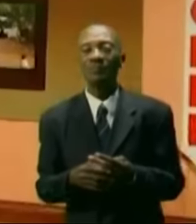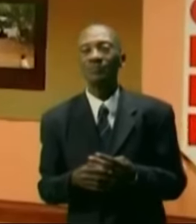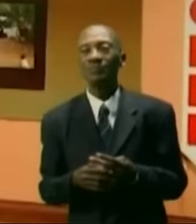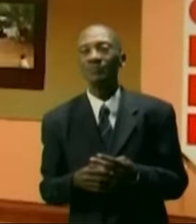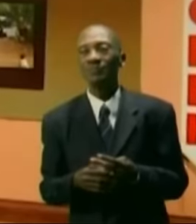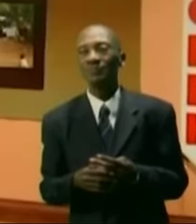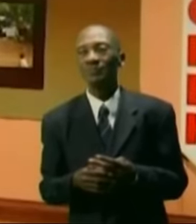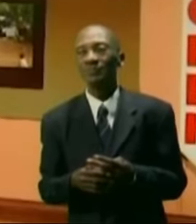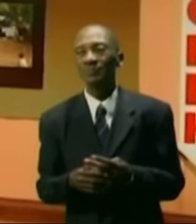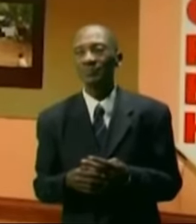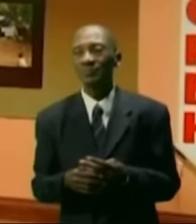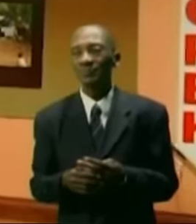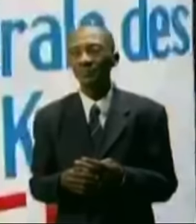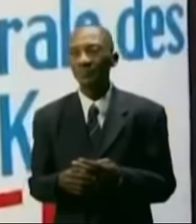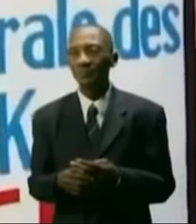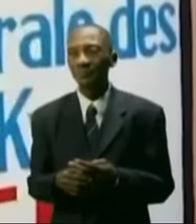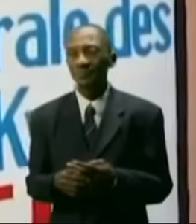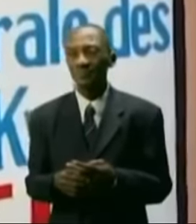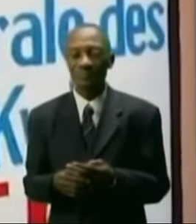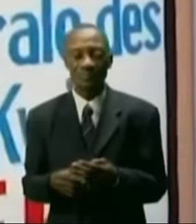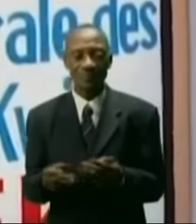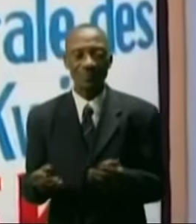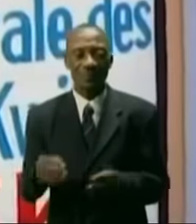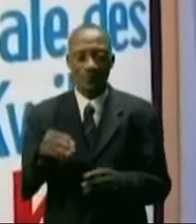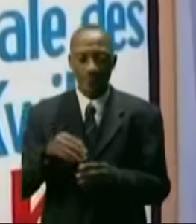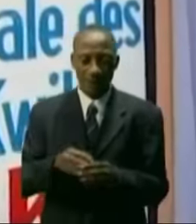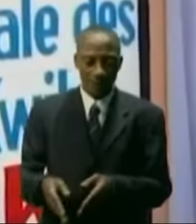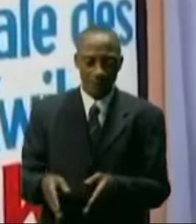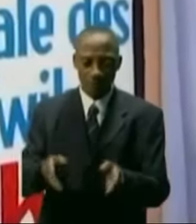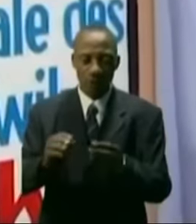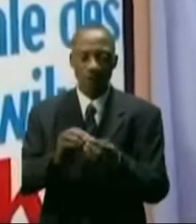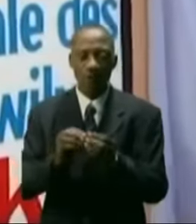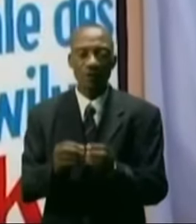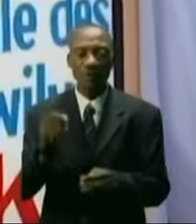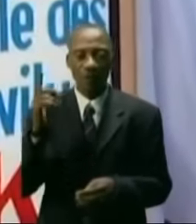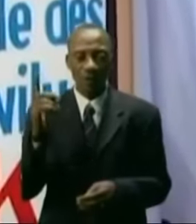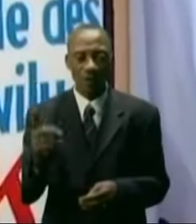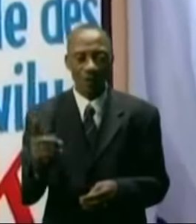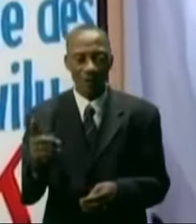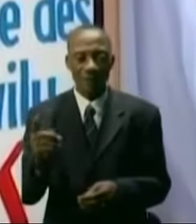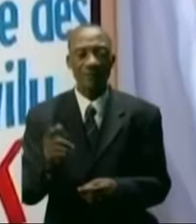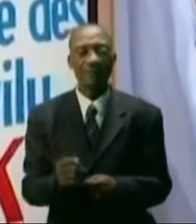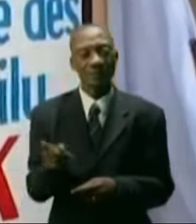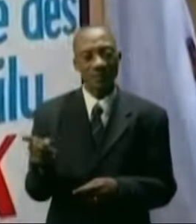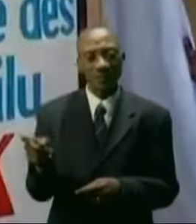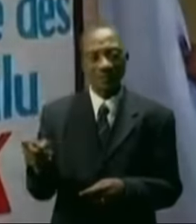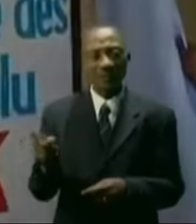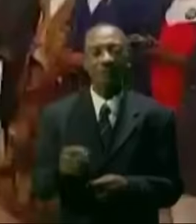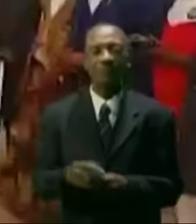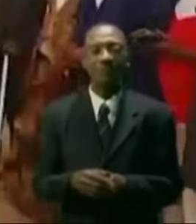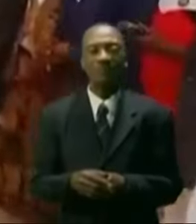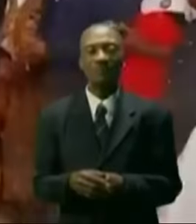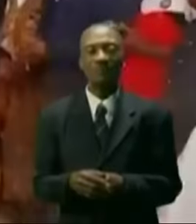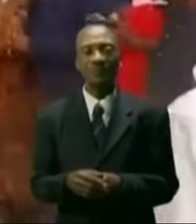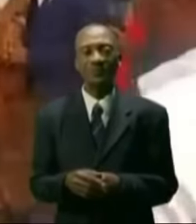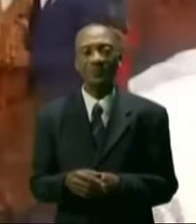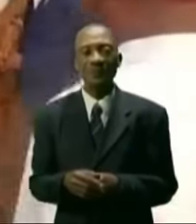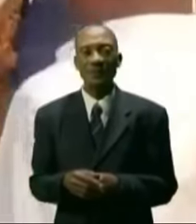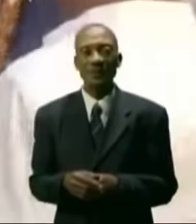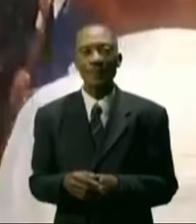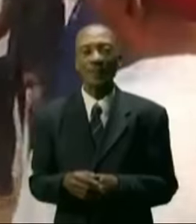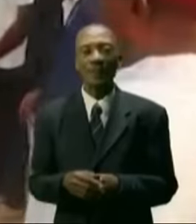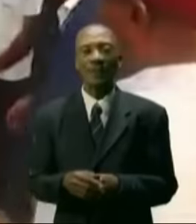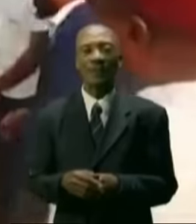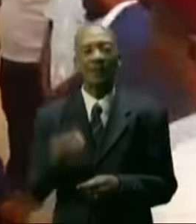quelques kilomètres de la ville de Kikuit, sur la nationale numéro 1, vient d'être doté d'un bâtiment administratif digne de son rang. C'est l'initiateur du